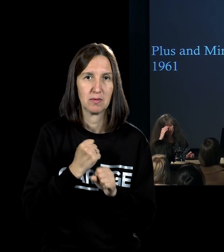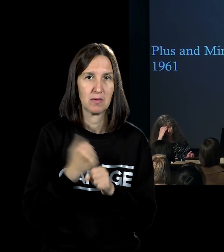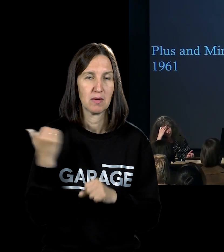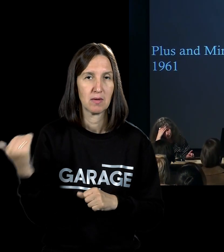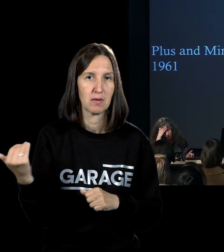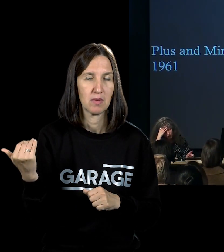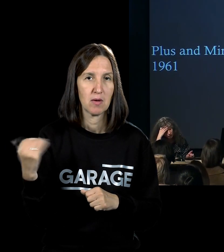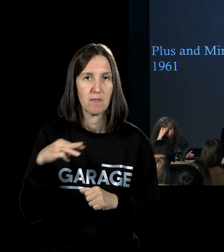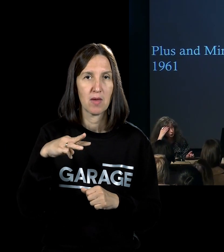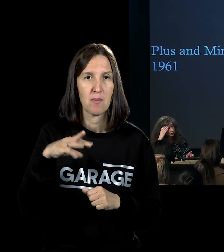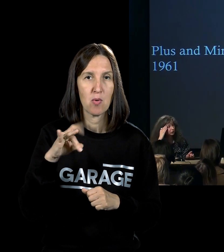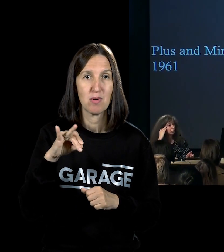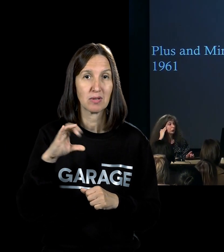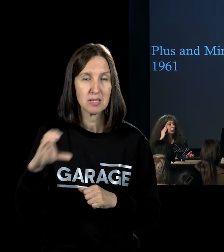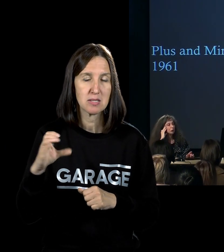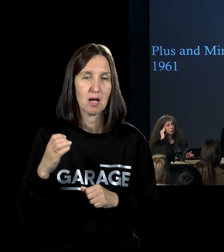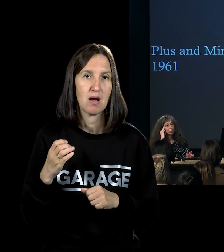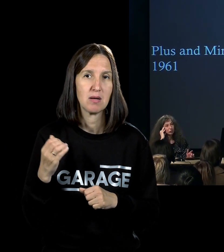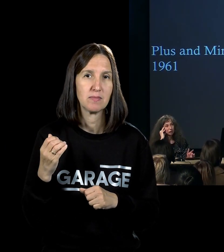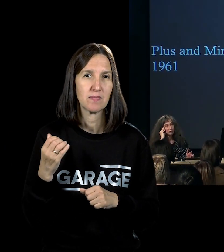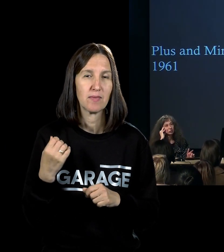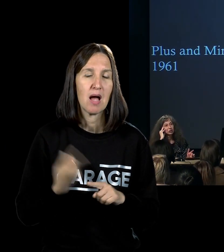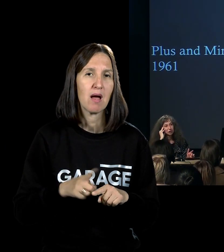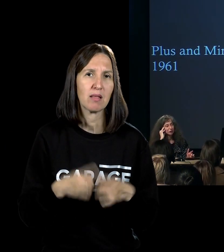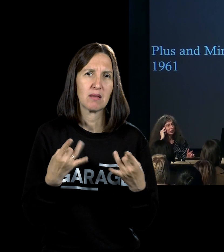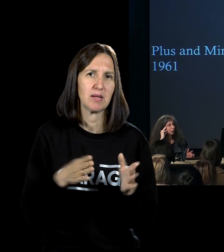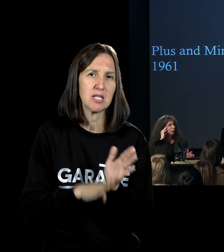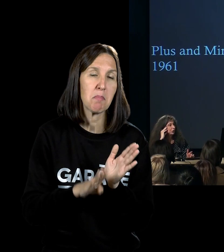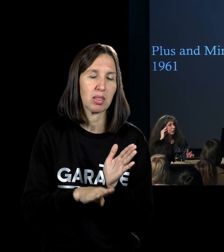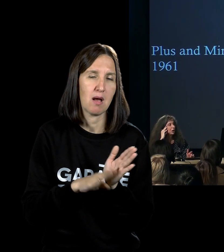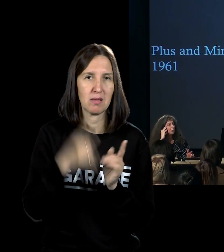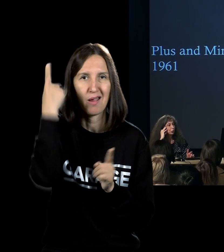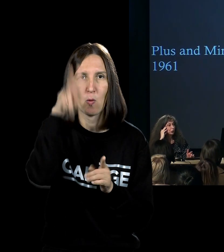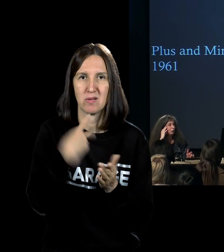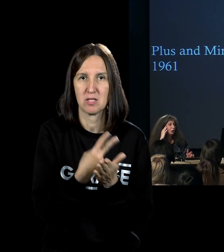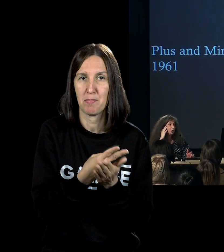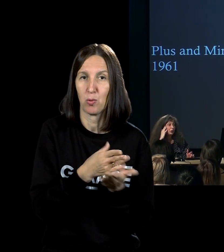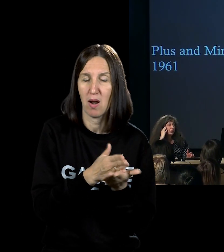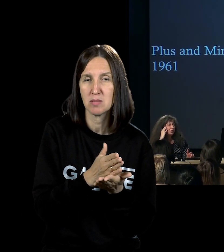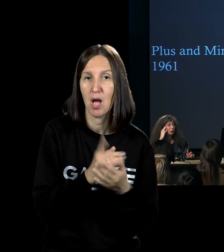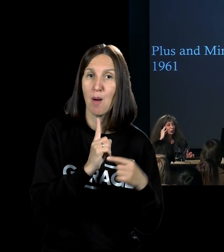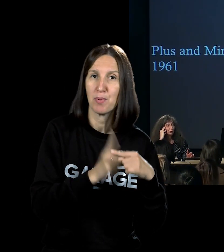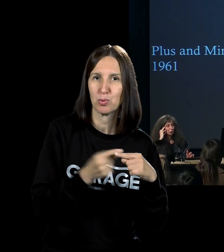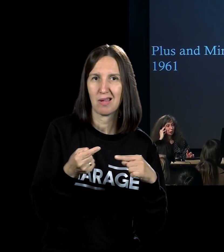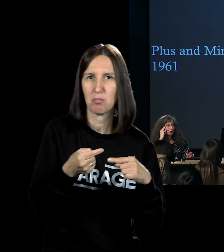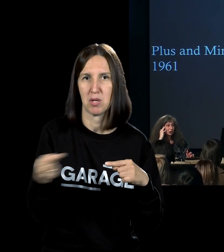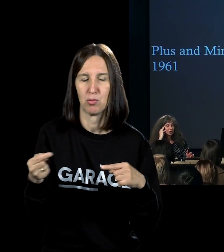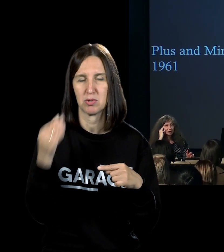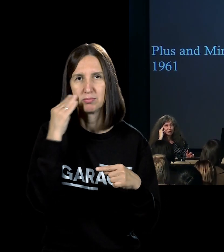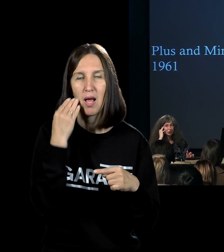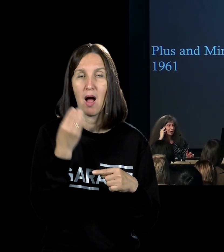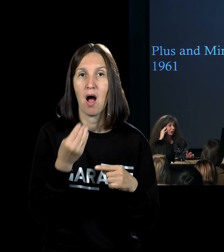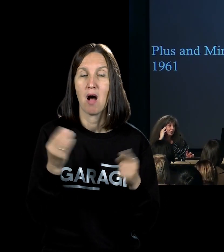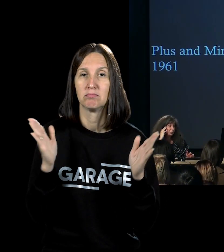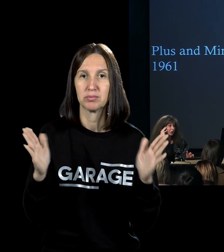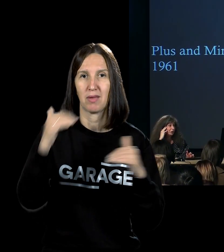создает Моррис, это вот такой как элементарный концептуализм, плюс и минус, ящик, который может быть